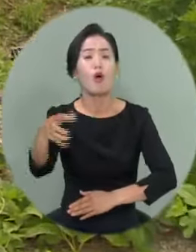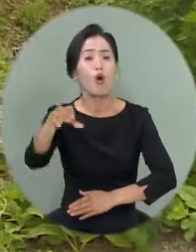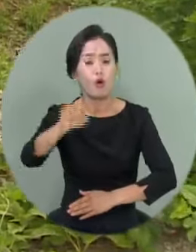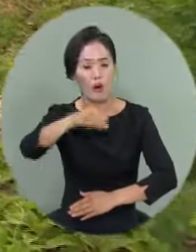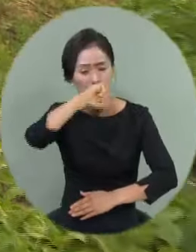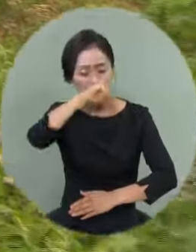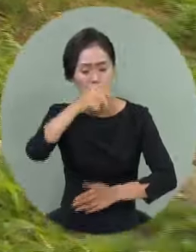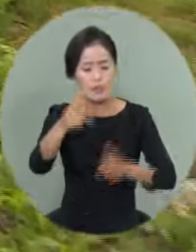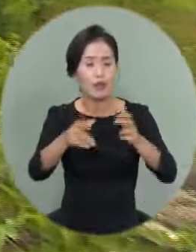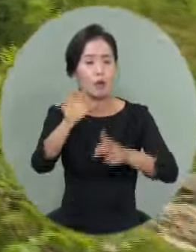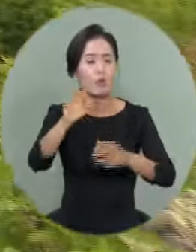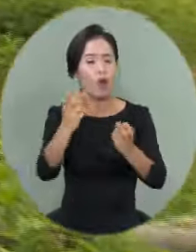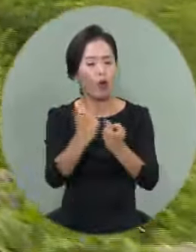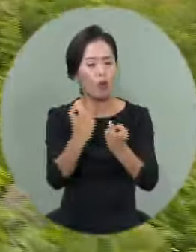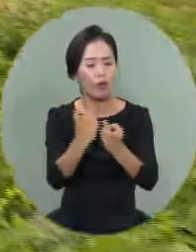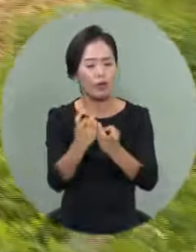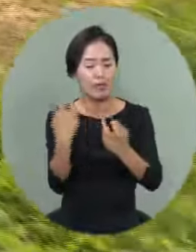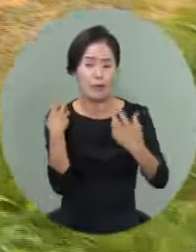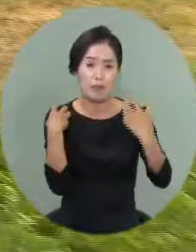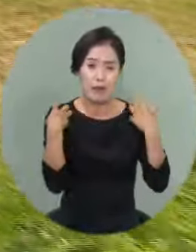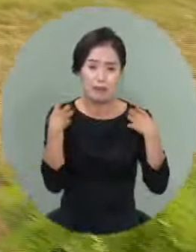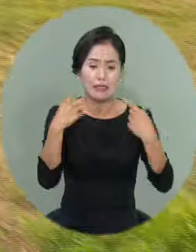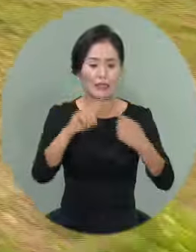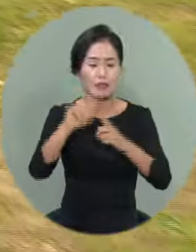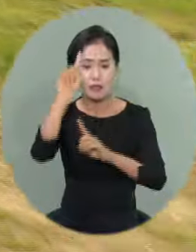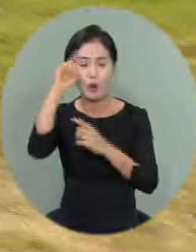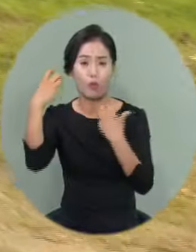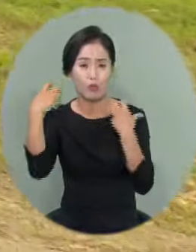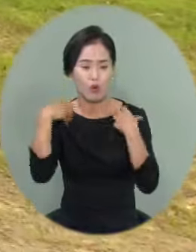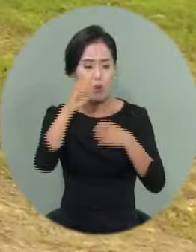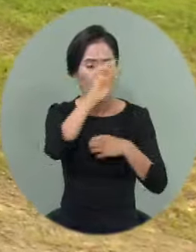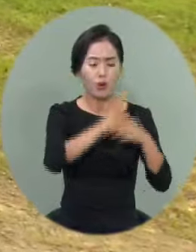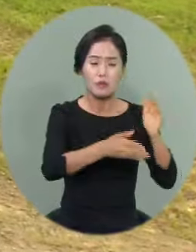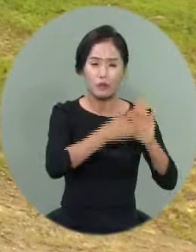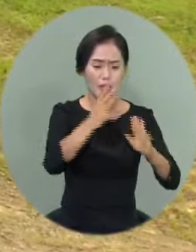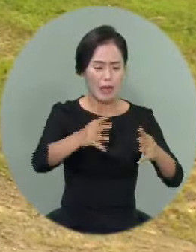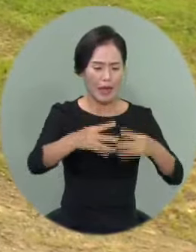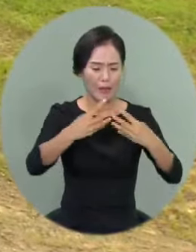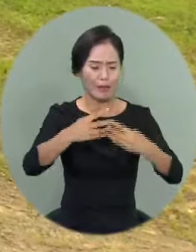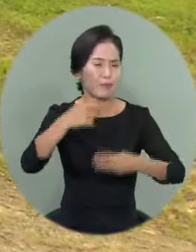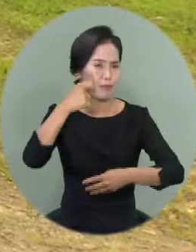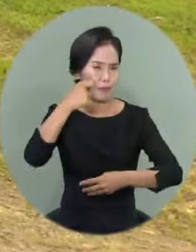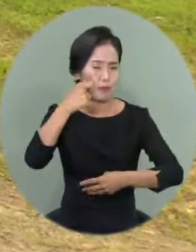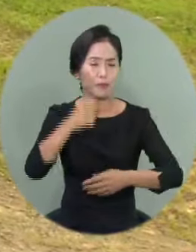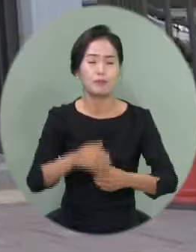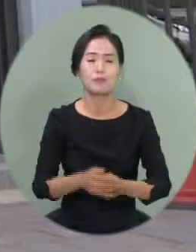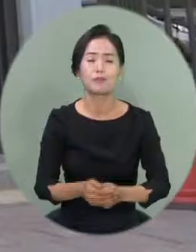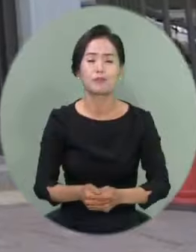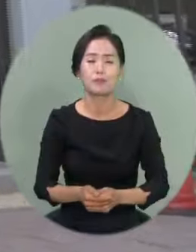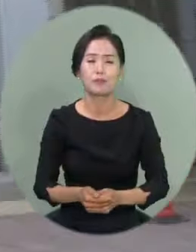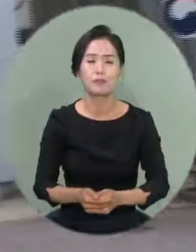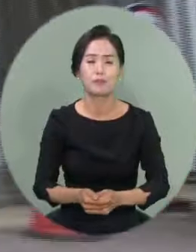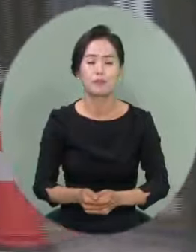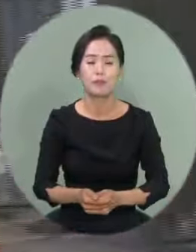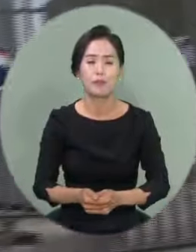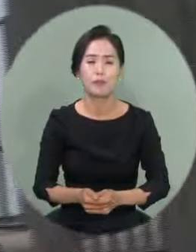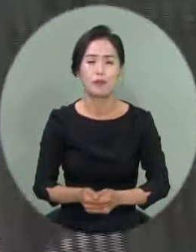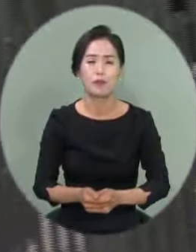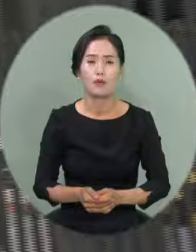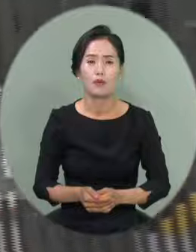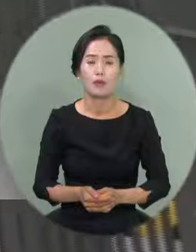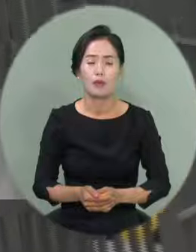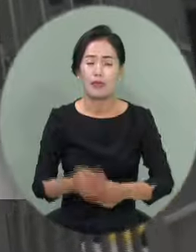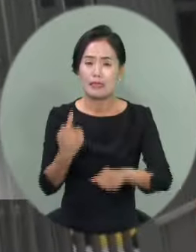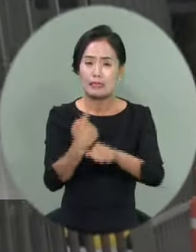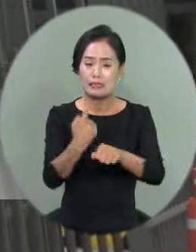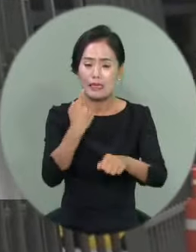사업비를 어떻게 나눠서 부담할지를 두고 정부와 광주시가 합의점을 찾지 못하고 있는 겁니다. 지난해 말